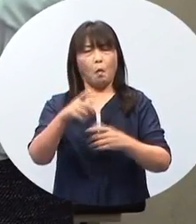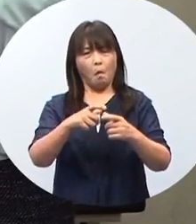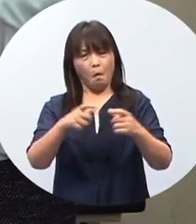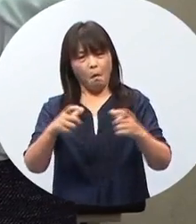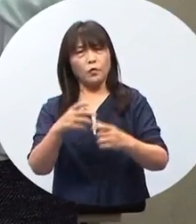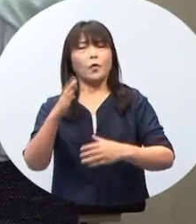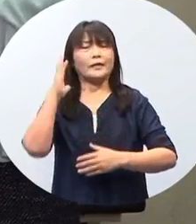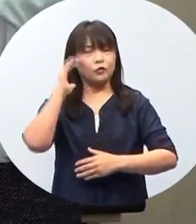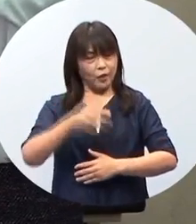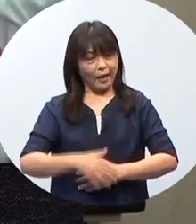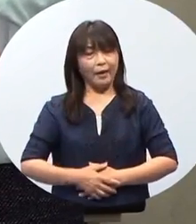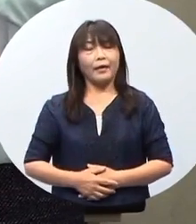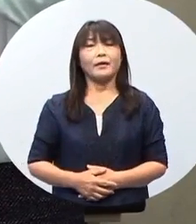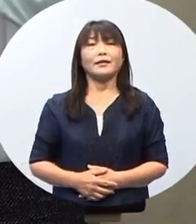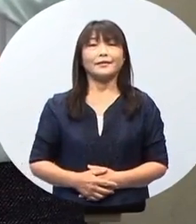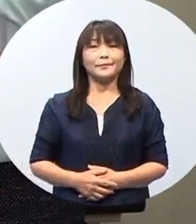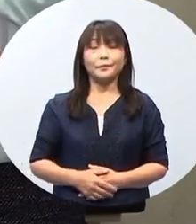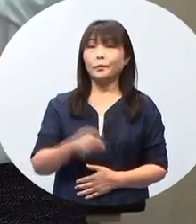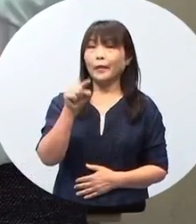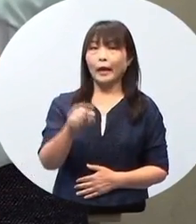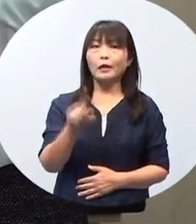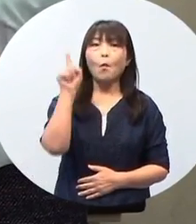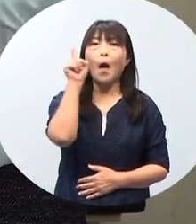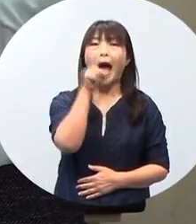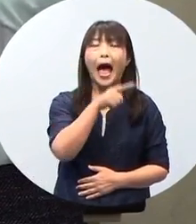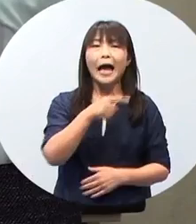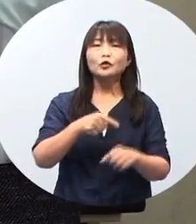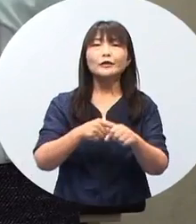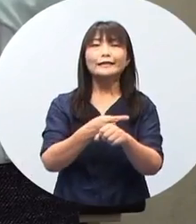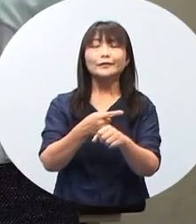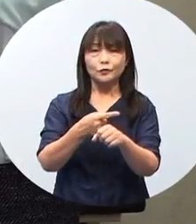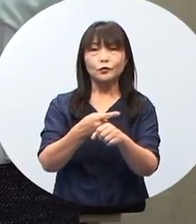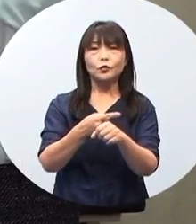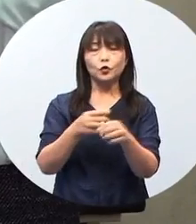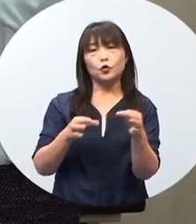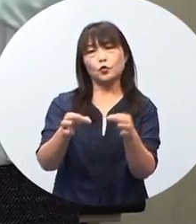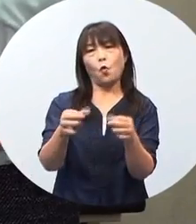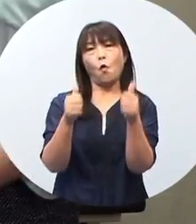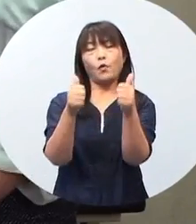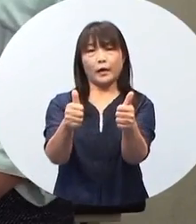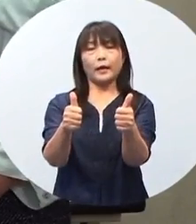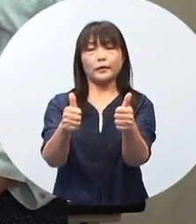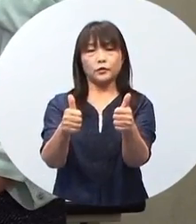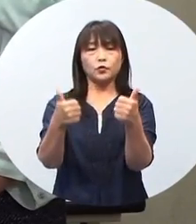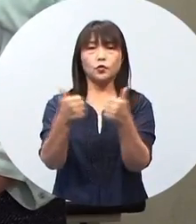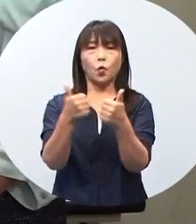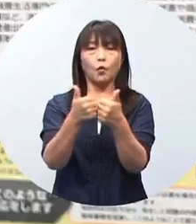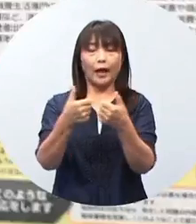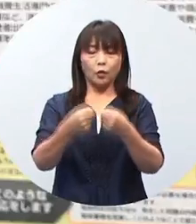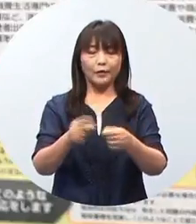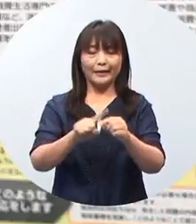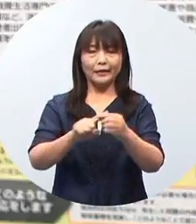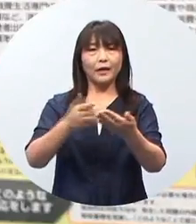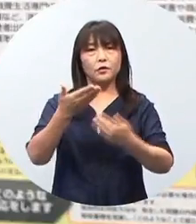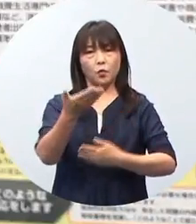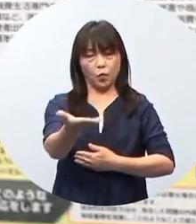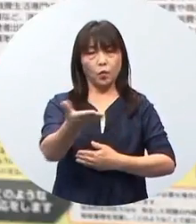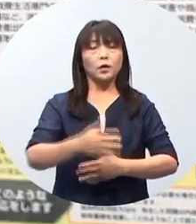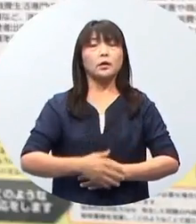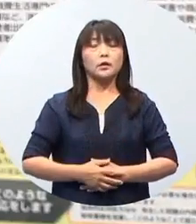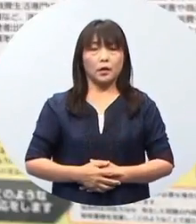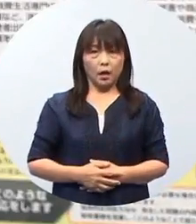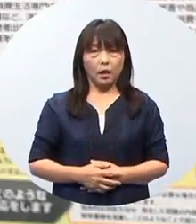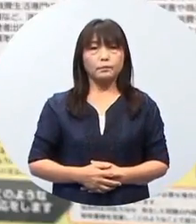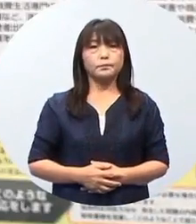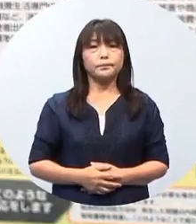ね。その中でも悪質商法に関する相談というのは具体的にどんなものがありますか。 架空